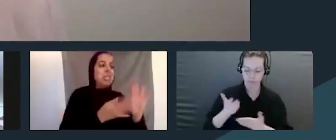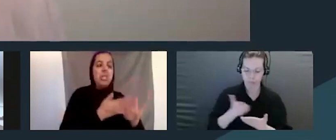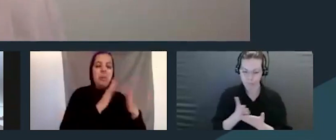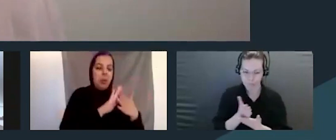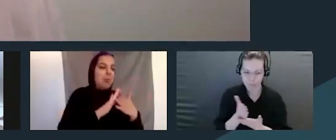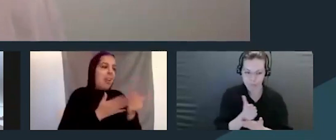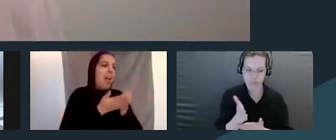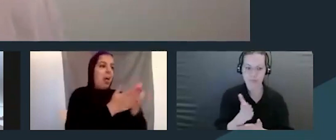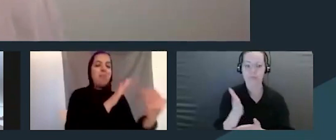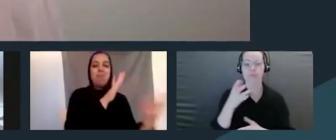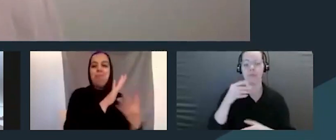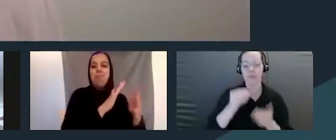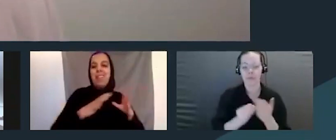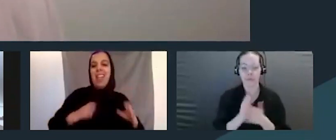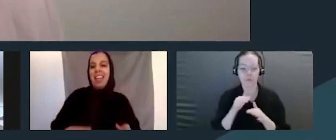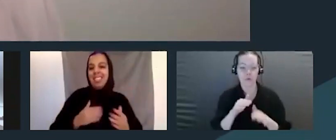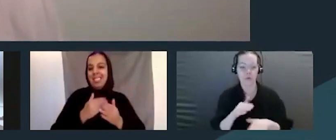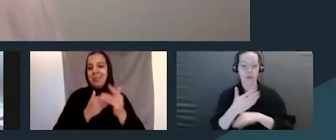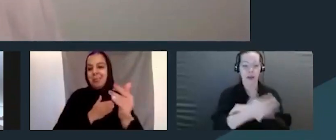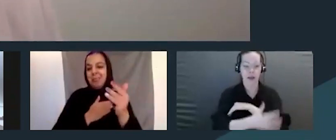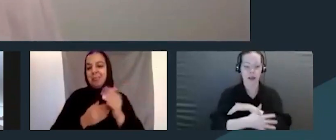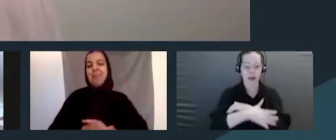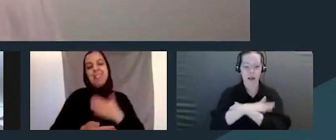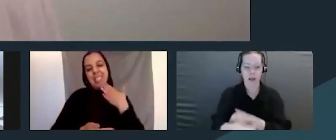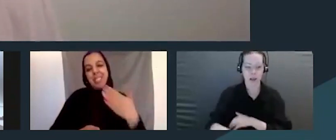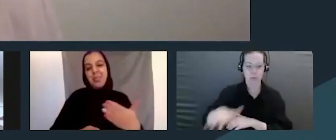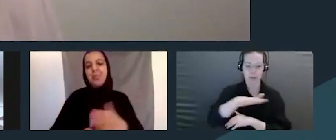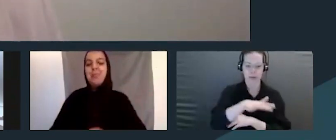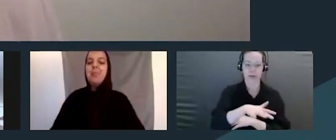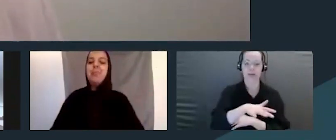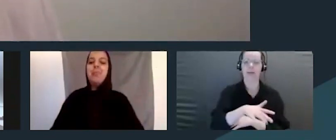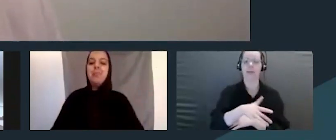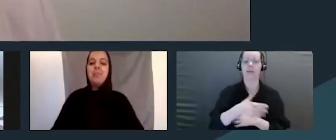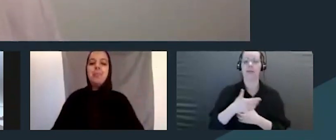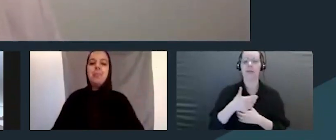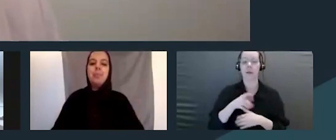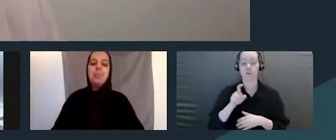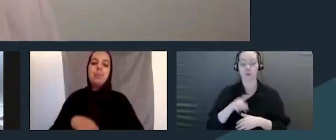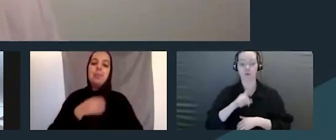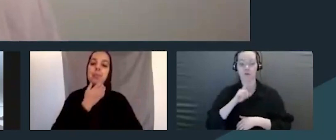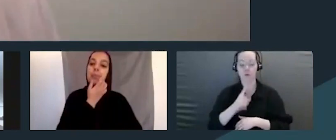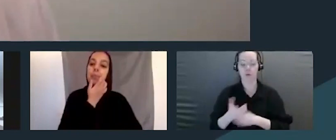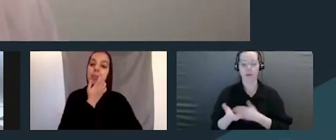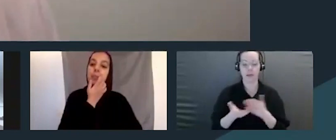clients nouveaux arrivants. Merci bien. Merci Michel.